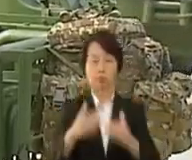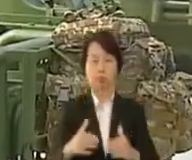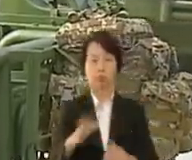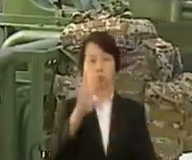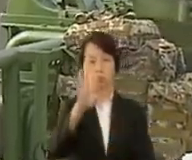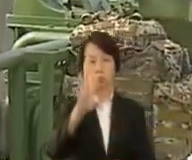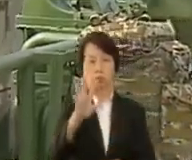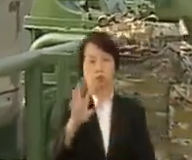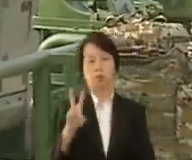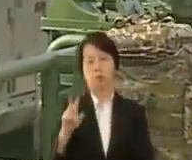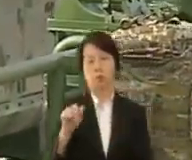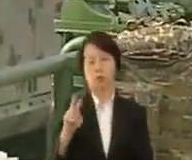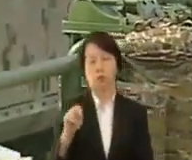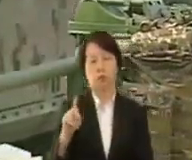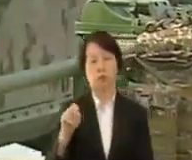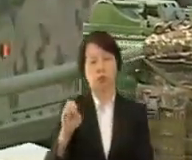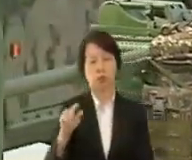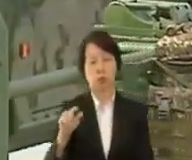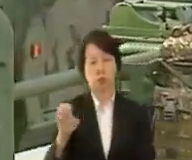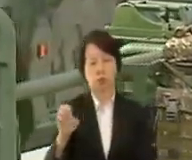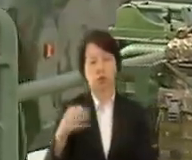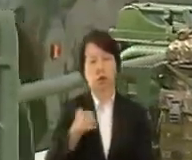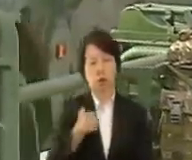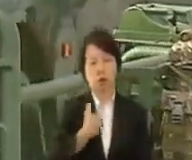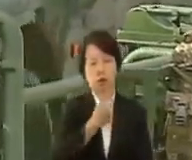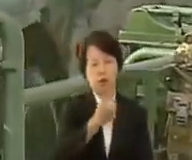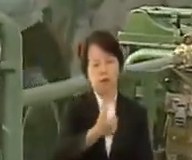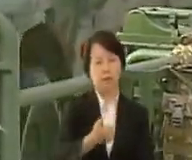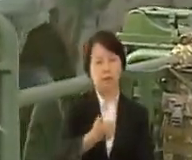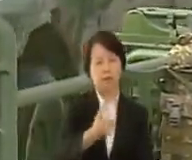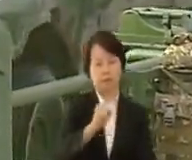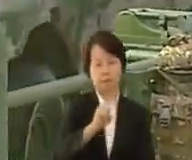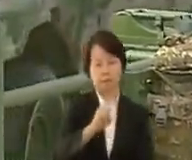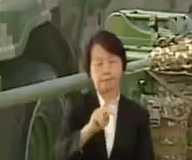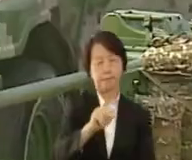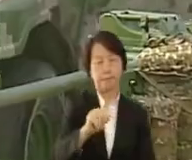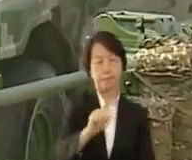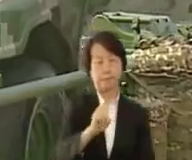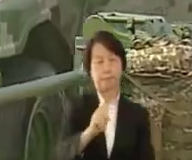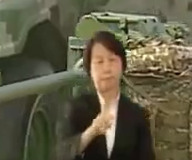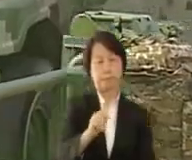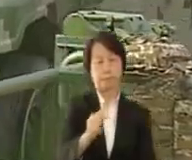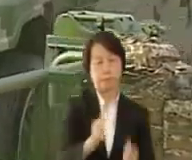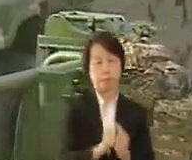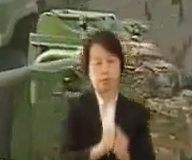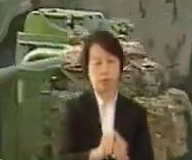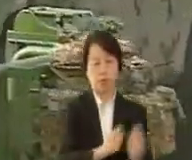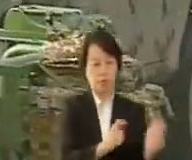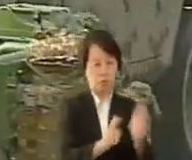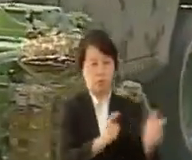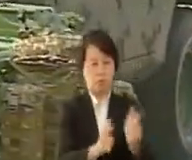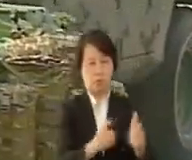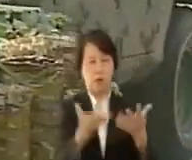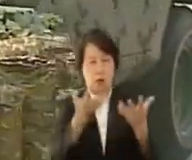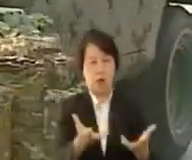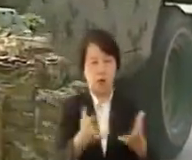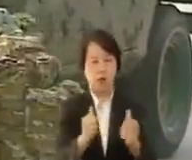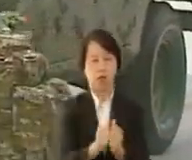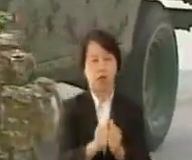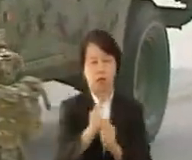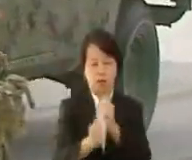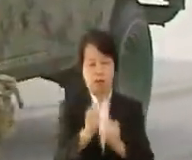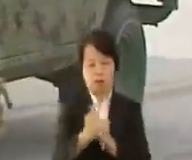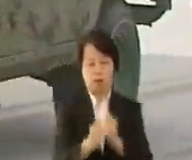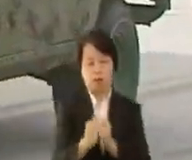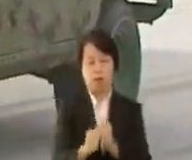4 buah Wentec yang dilengkapi dengan senjata 12.7mm heavy machine gun dan 40mm automatic